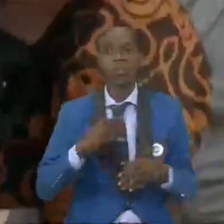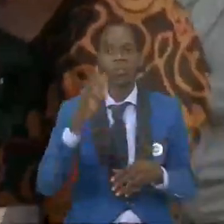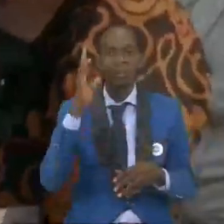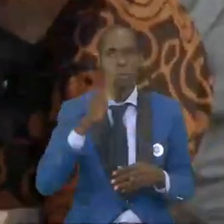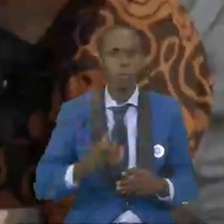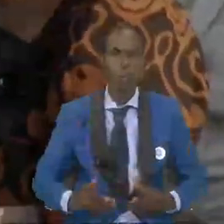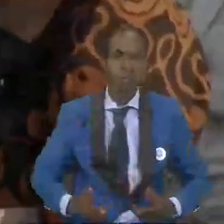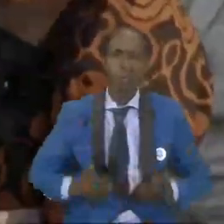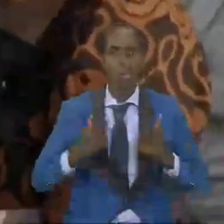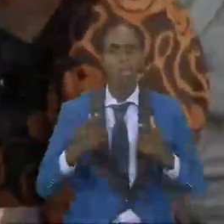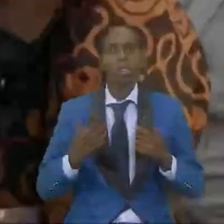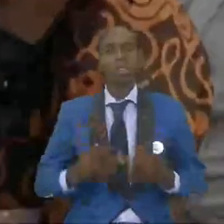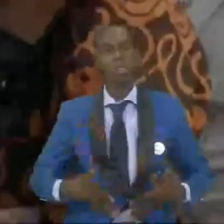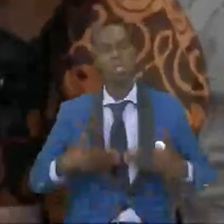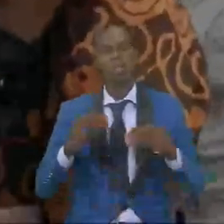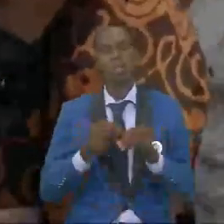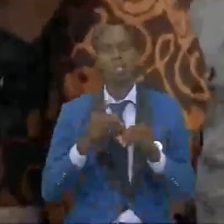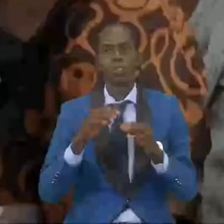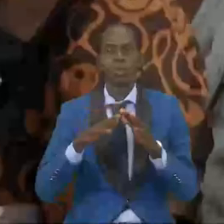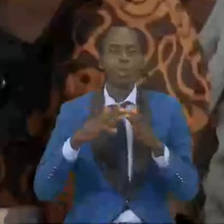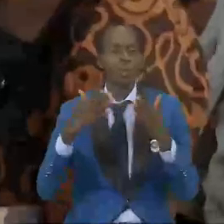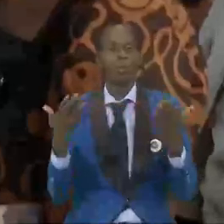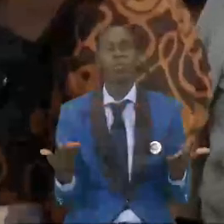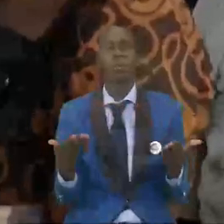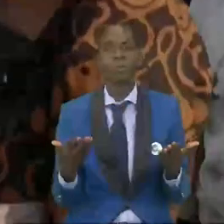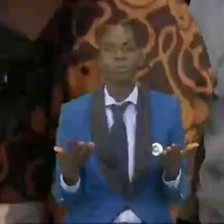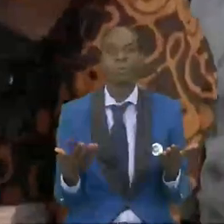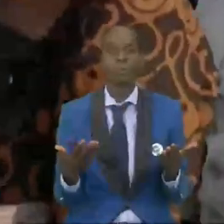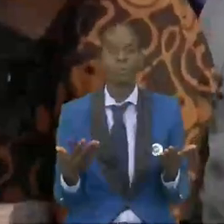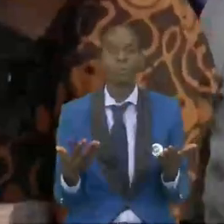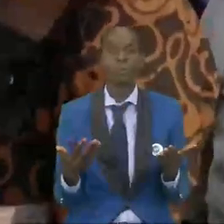soit plus élevée dans ta vie.